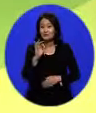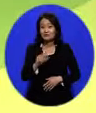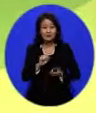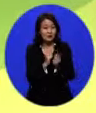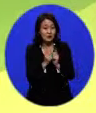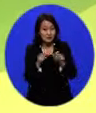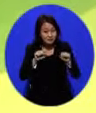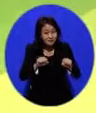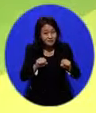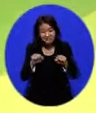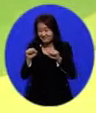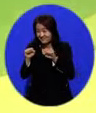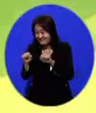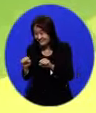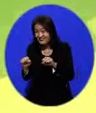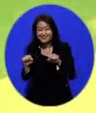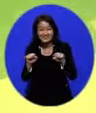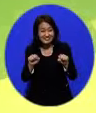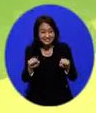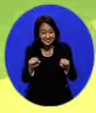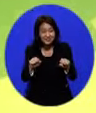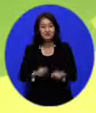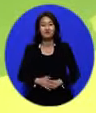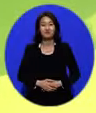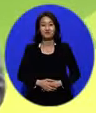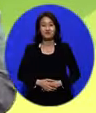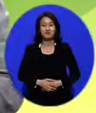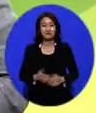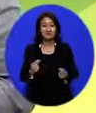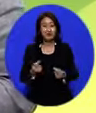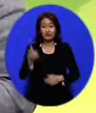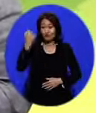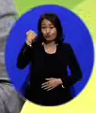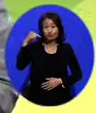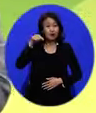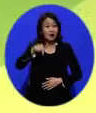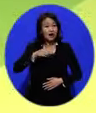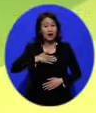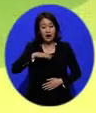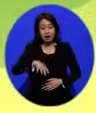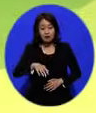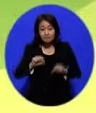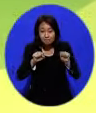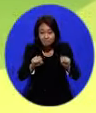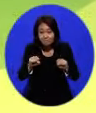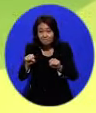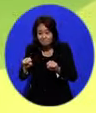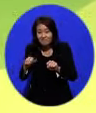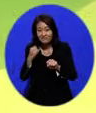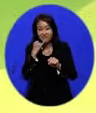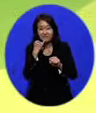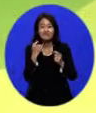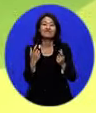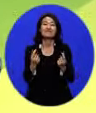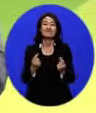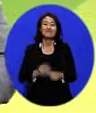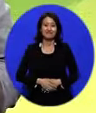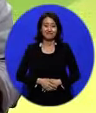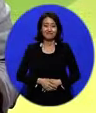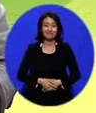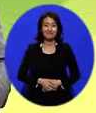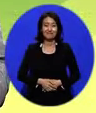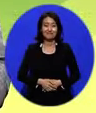서로 인사들 한번 나눠보세요. 안녕하세요. 네, 안녕하세요. 네, 앞뒤로도 하셔요. 네, 앞뒤로도. 네,